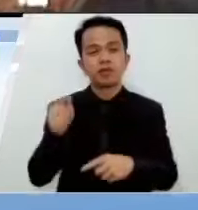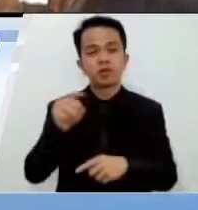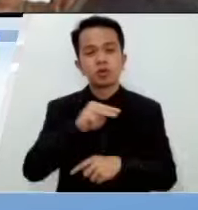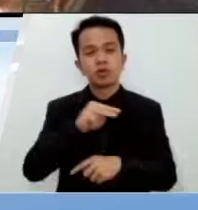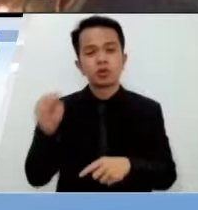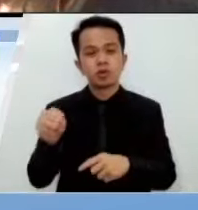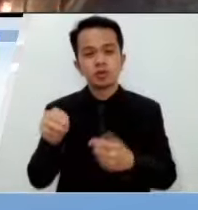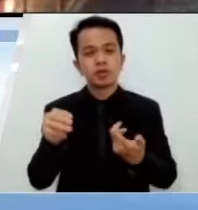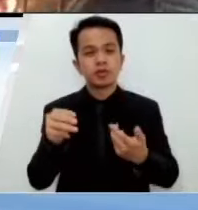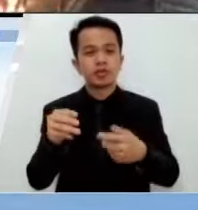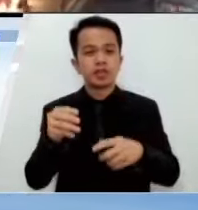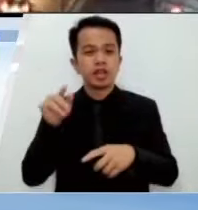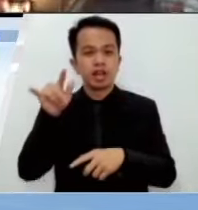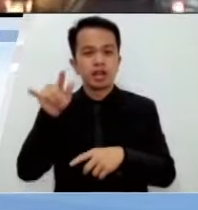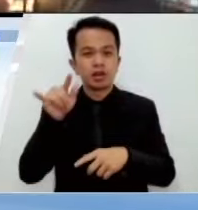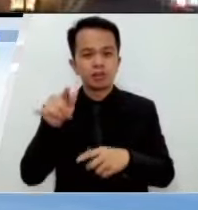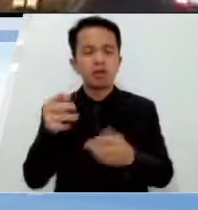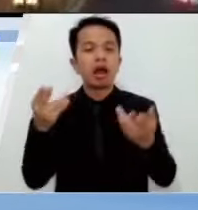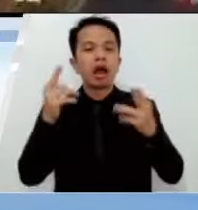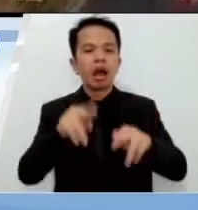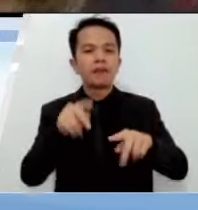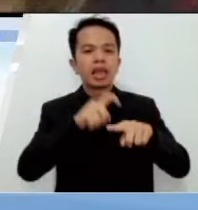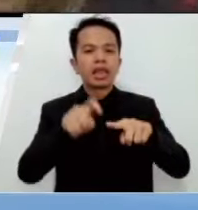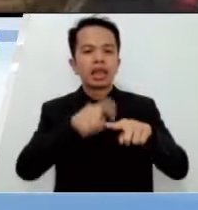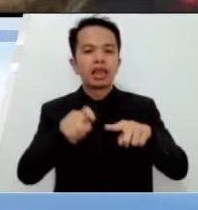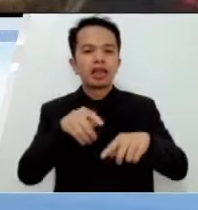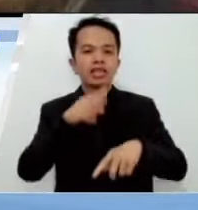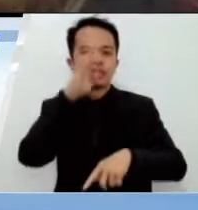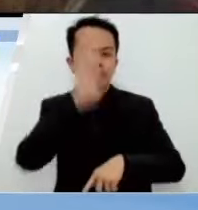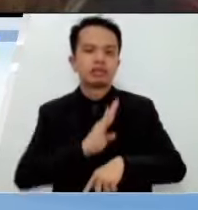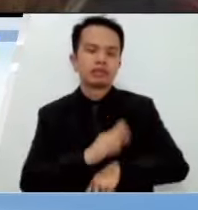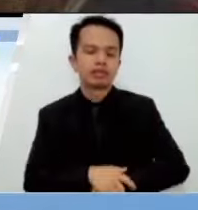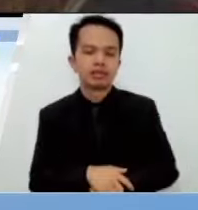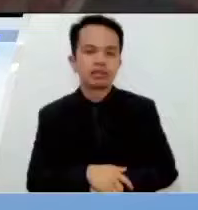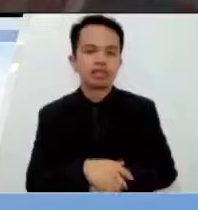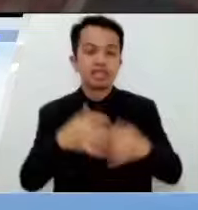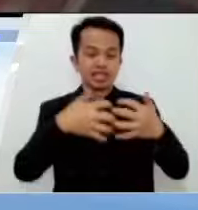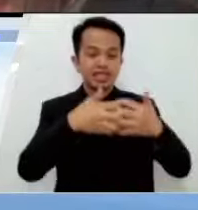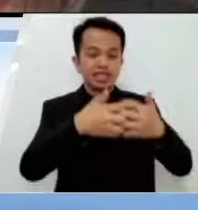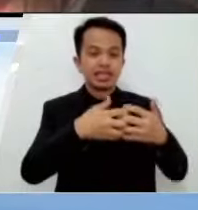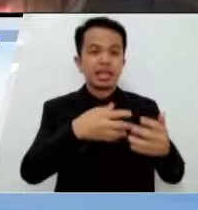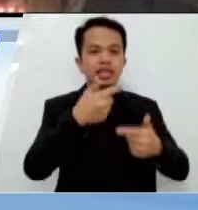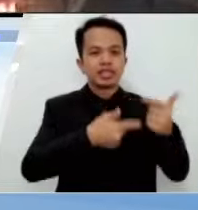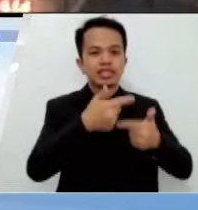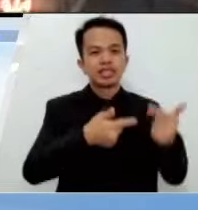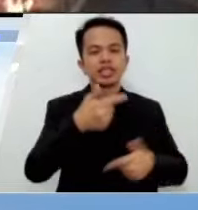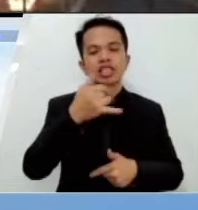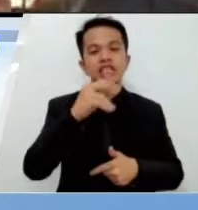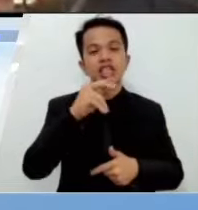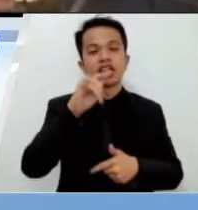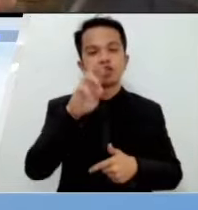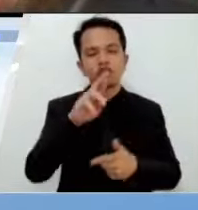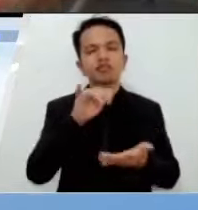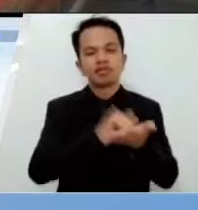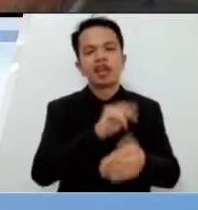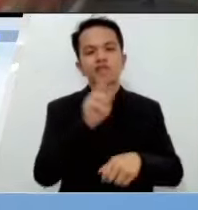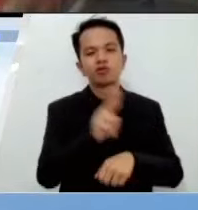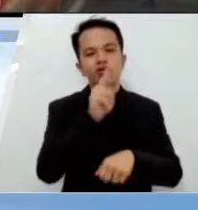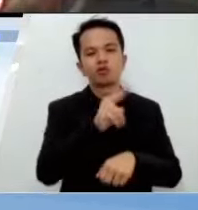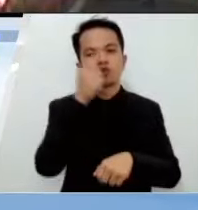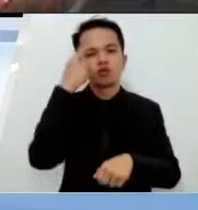Authority, nag-trip ang power breaker. Generator muna ang ginamit para sa mahalagang functions ng terminal,